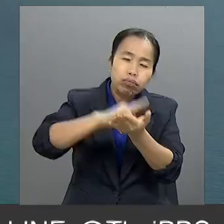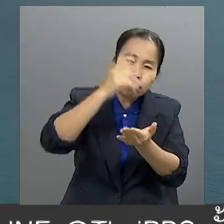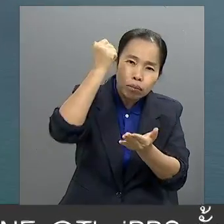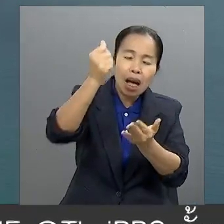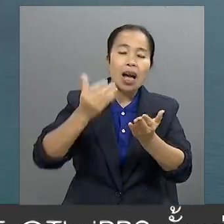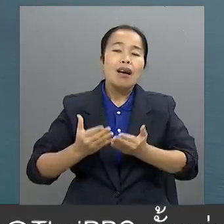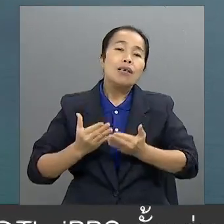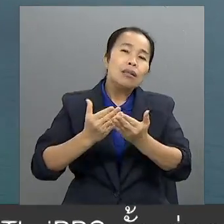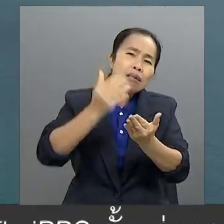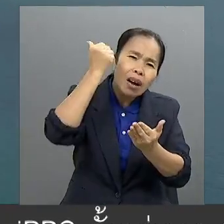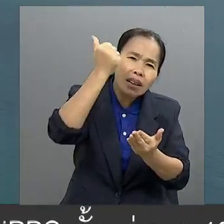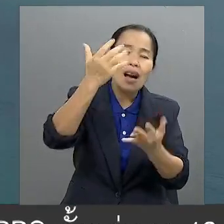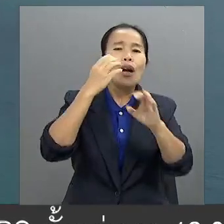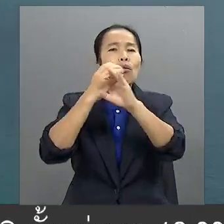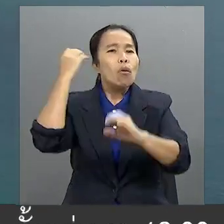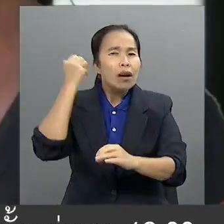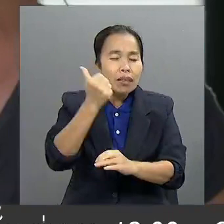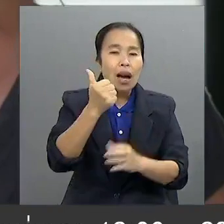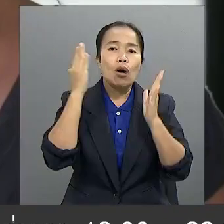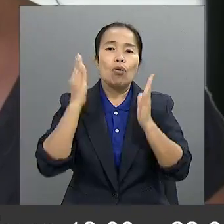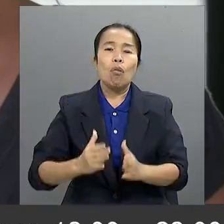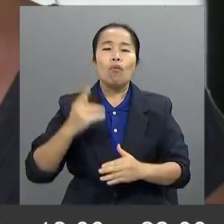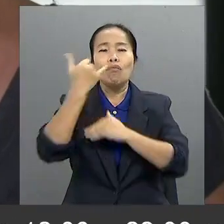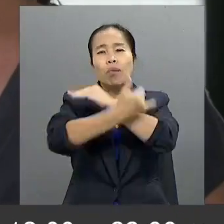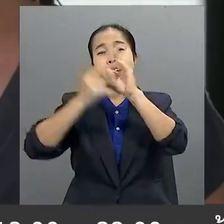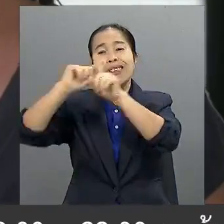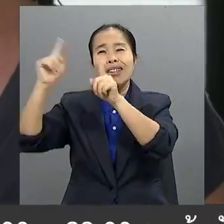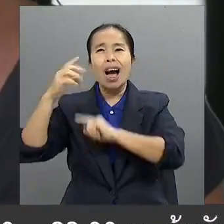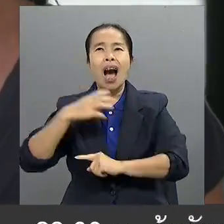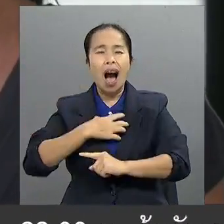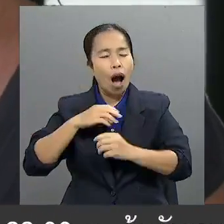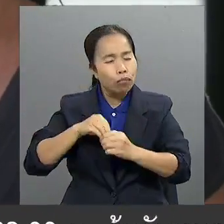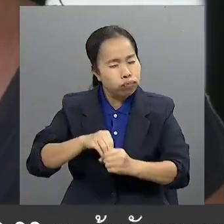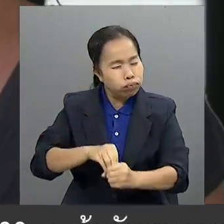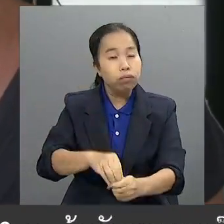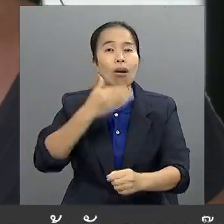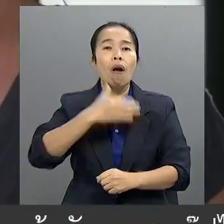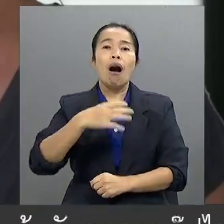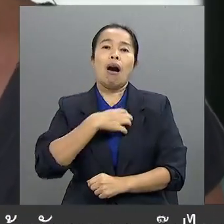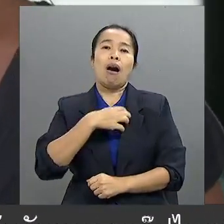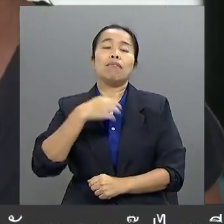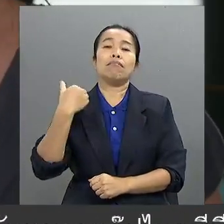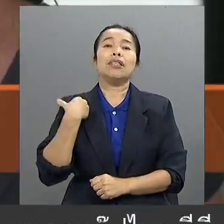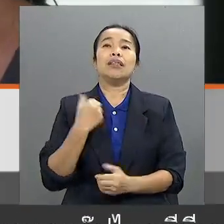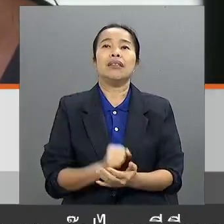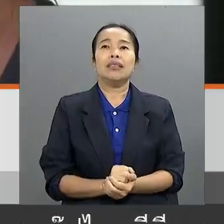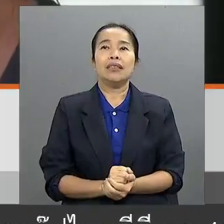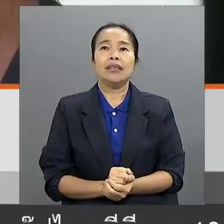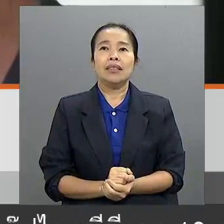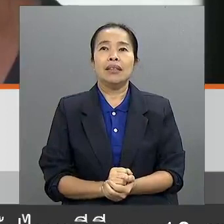าติที่ต้องการพักอาศัยในระยะยาว ของเราก็จะจับกลุ่มทางยุโรปซะเยอะแต่ว่าถ้าช่ว